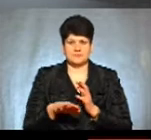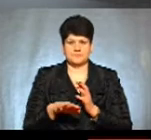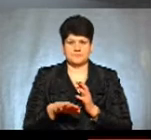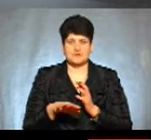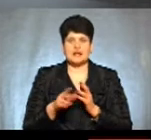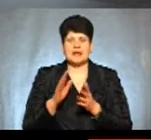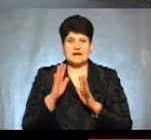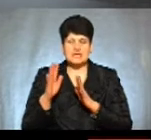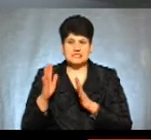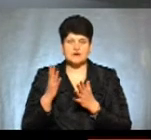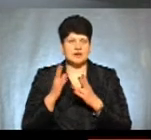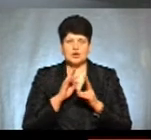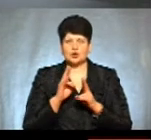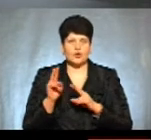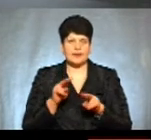11 тисяч гектарів лісу,